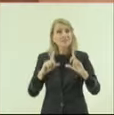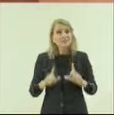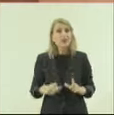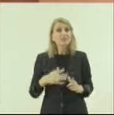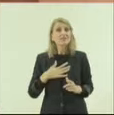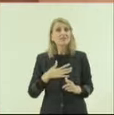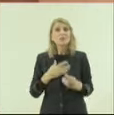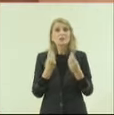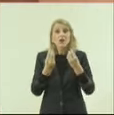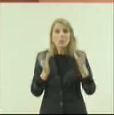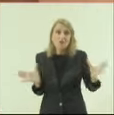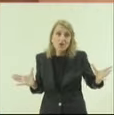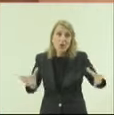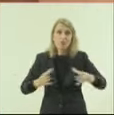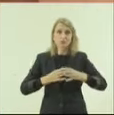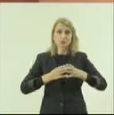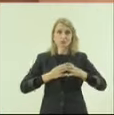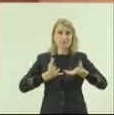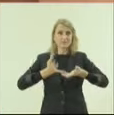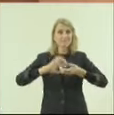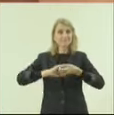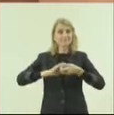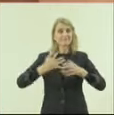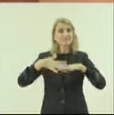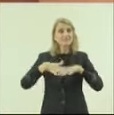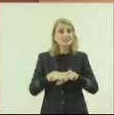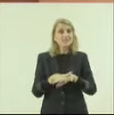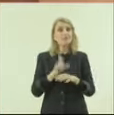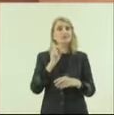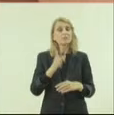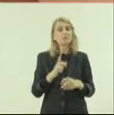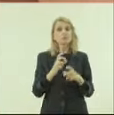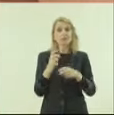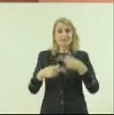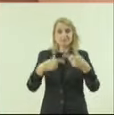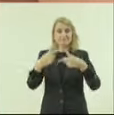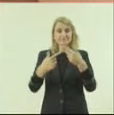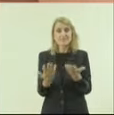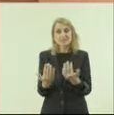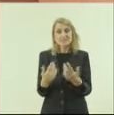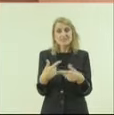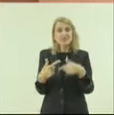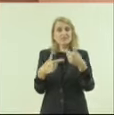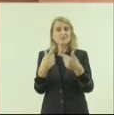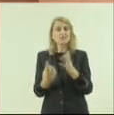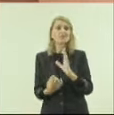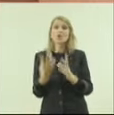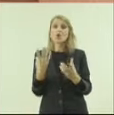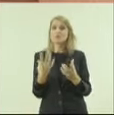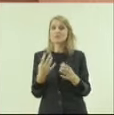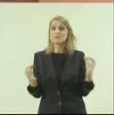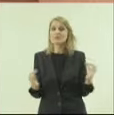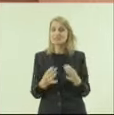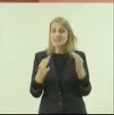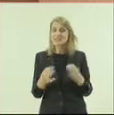доста добра система, която да започна оттам, че да произвежда кадри, които могат да се справят с сериозни